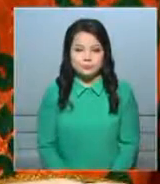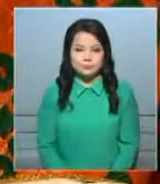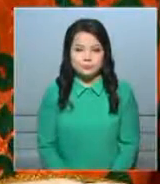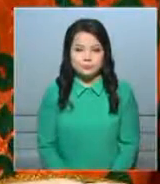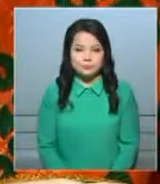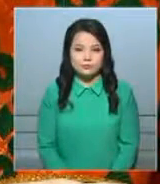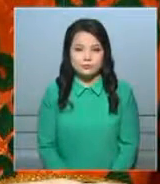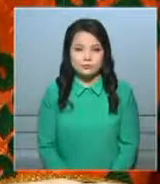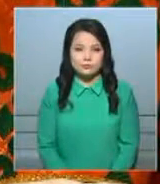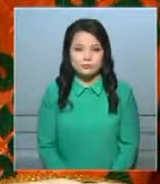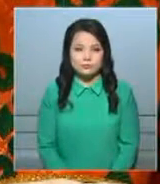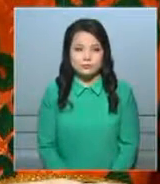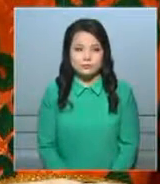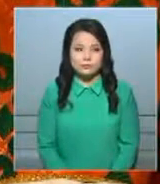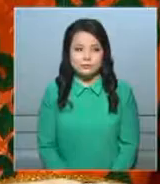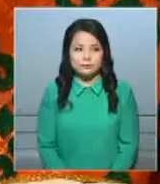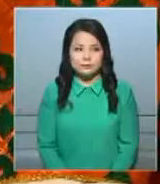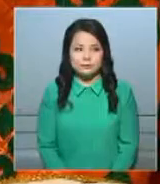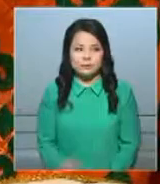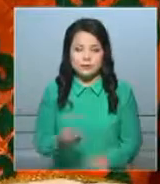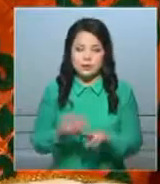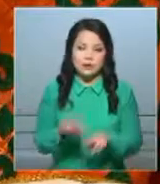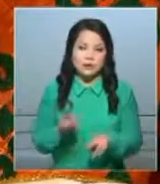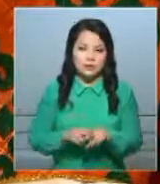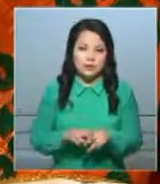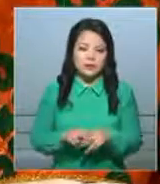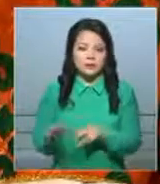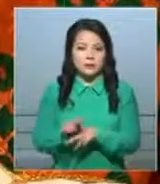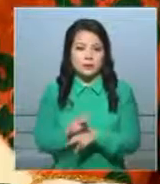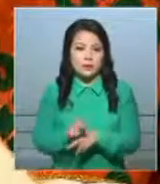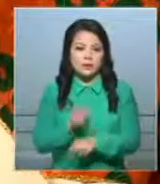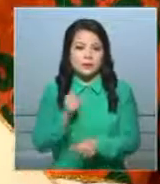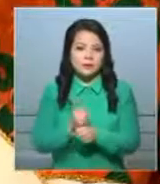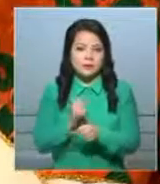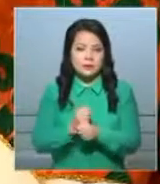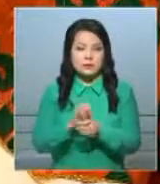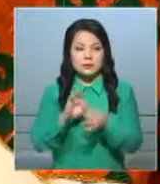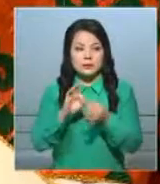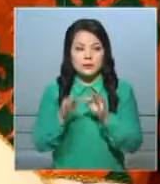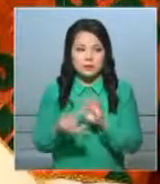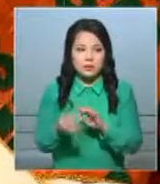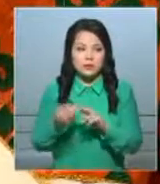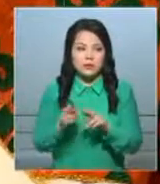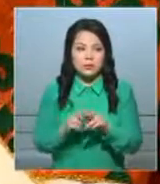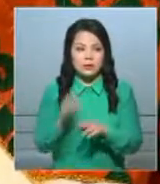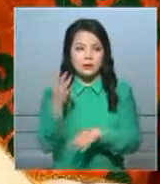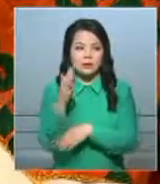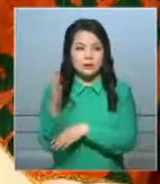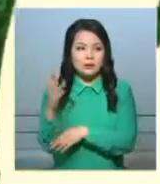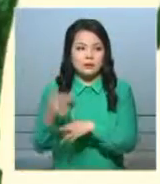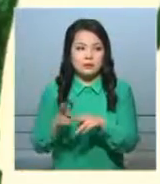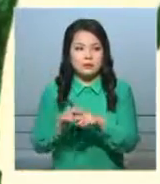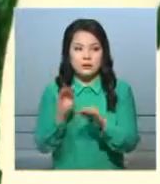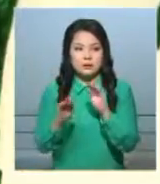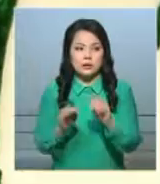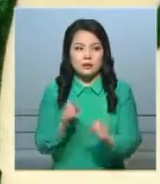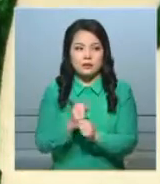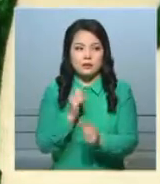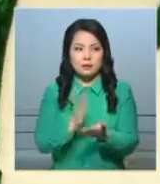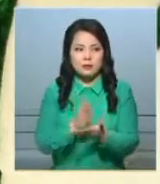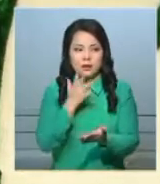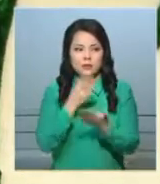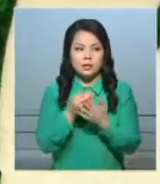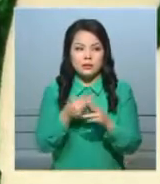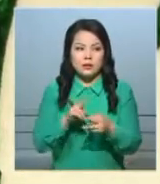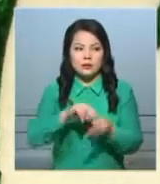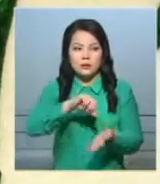мына адамның бейнесі. Соны өзім дұрыстайтын жерін өзім дұрыстап, үстіп енді бұны үрімбұтақты өзімдей нетем. Райынгүл